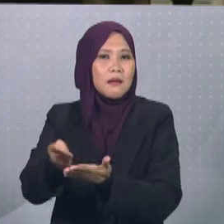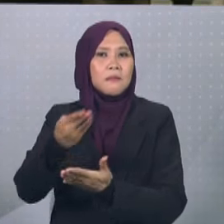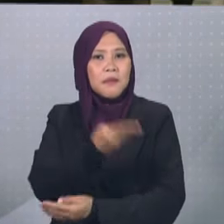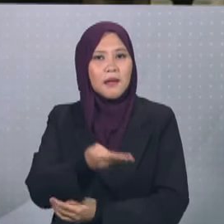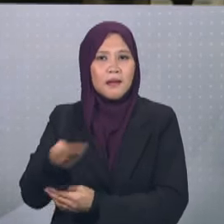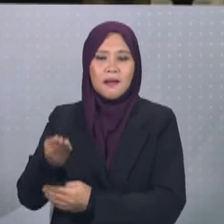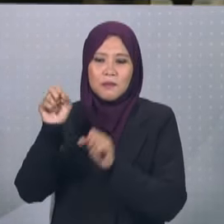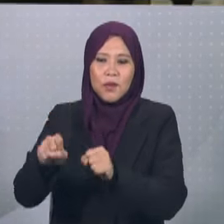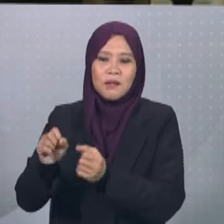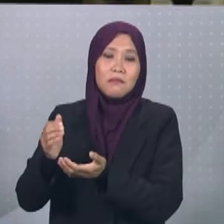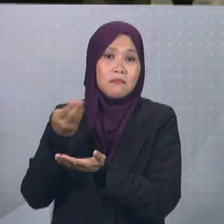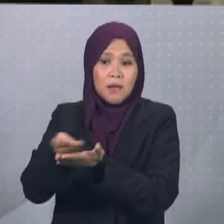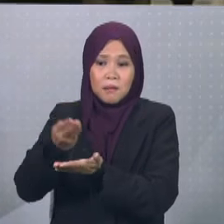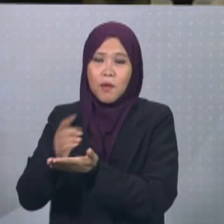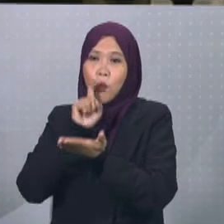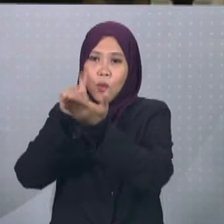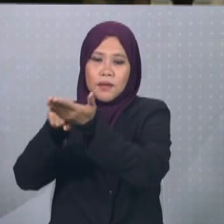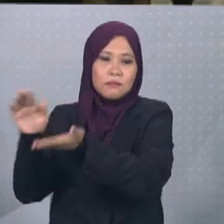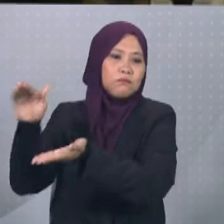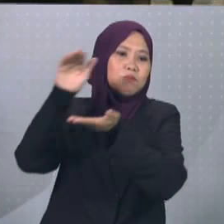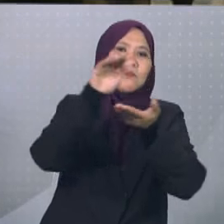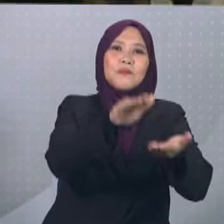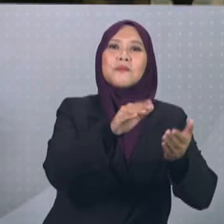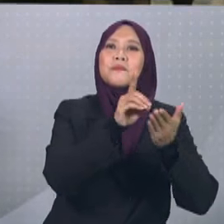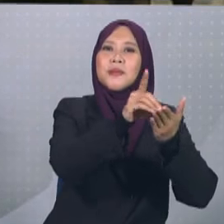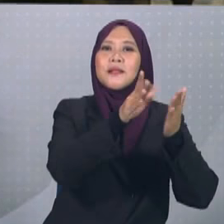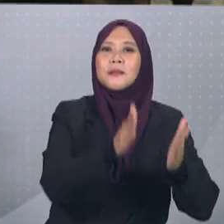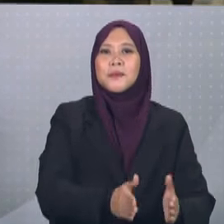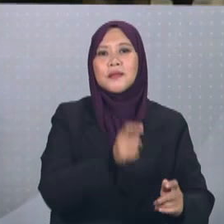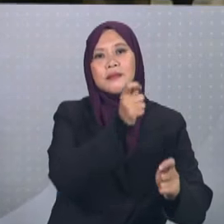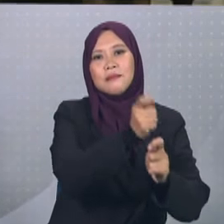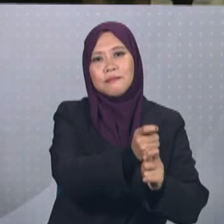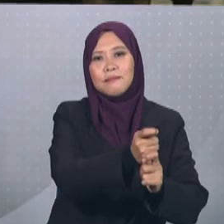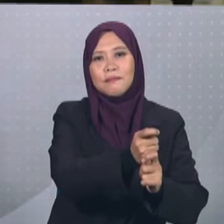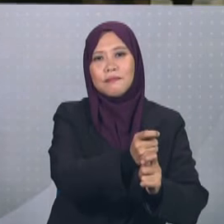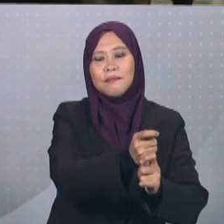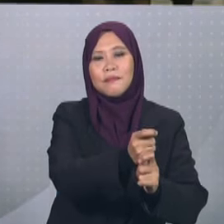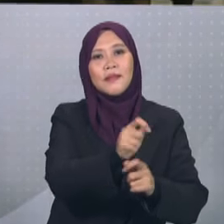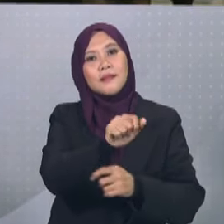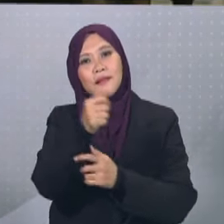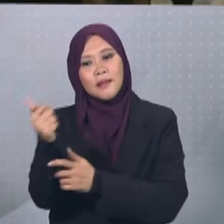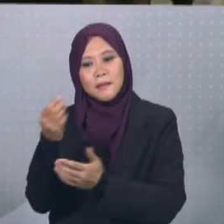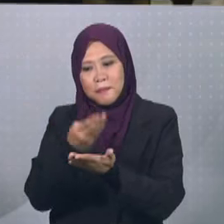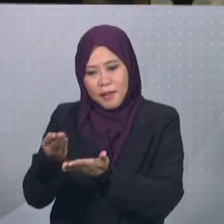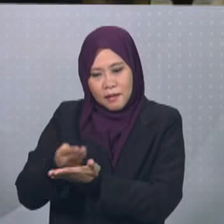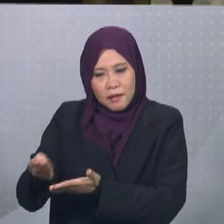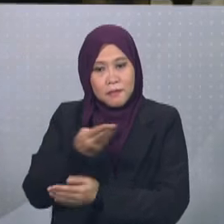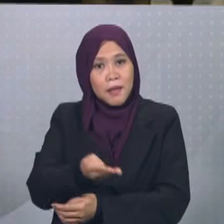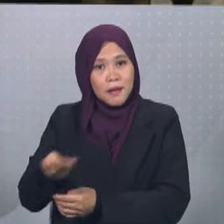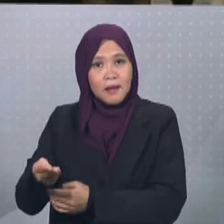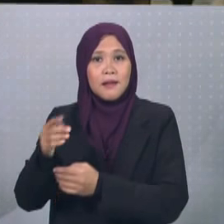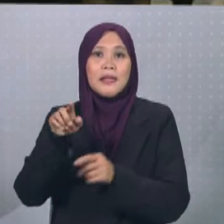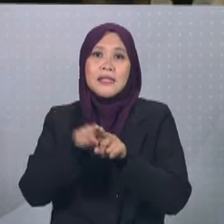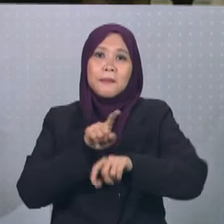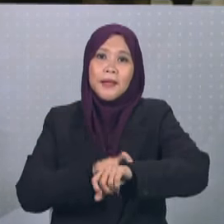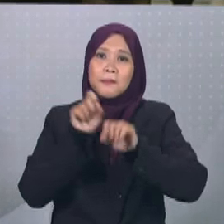supaya barang tu terus sampai kepada penerima yang kita tetapkan. Jadi selain daripada membeli barang, mereka juga boleh